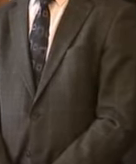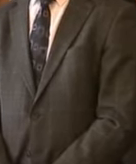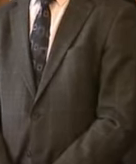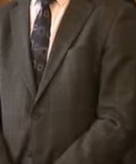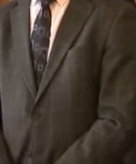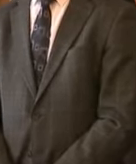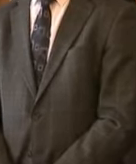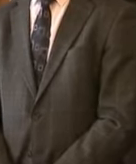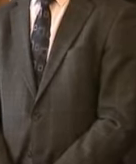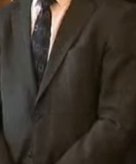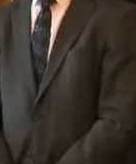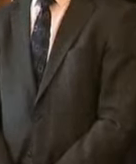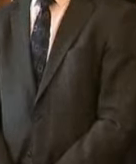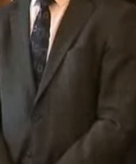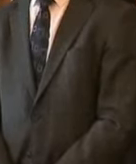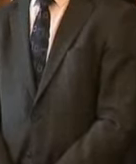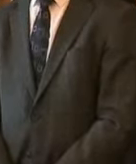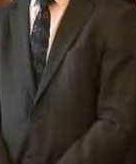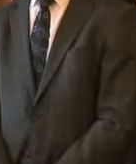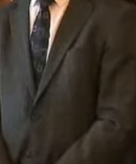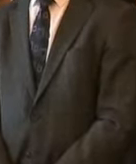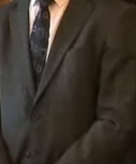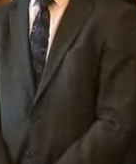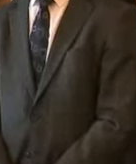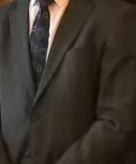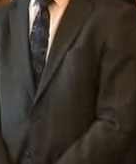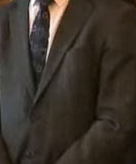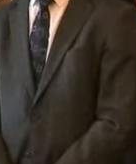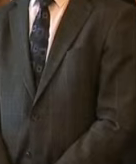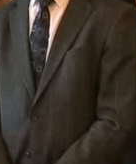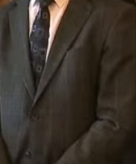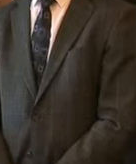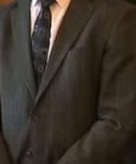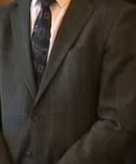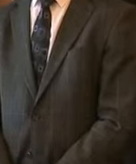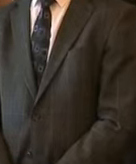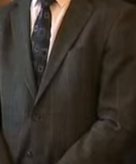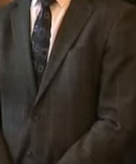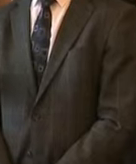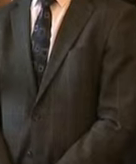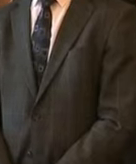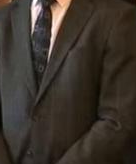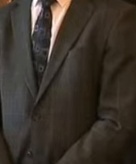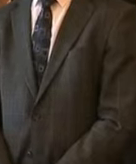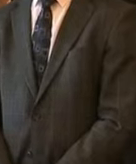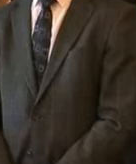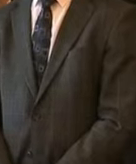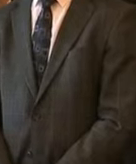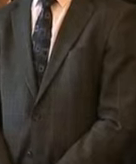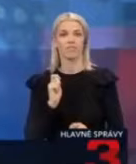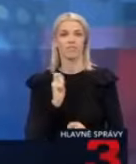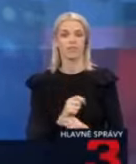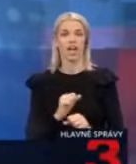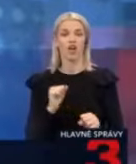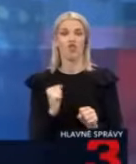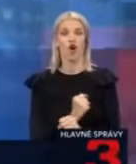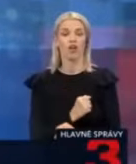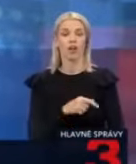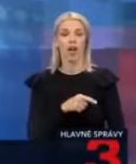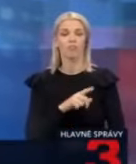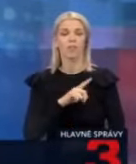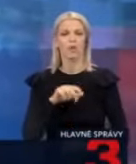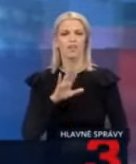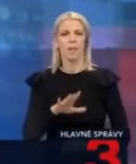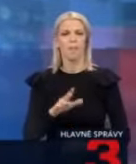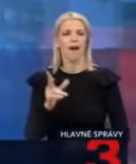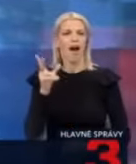legálnych odposluchov nestačia, nechápem, čo, akože ja som čo tu? Pre vás. Áno, však si to prečítajte, tie odposluchy. Polícia má